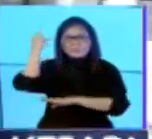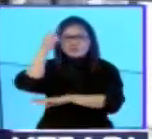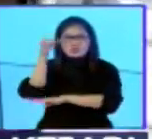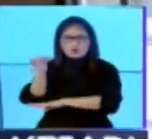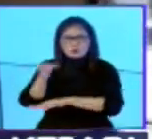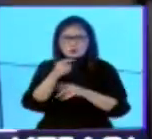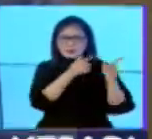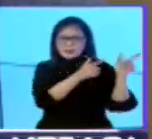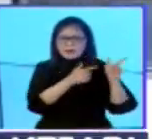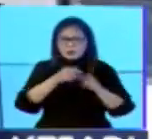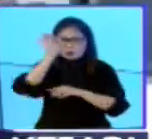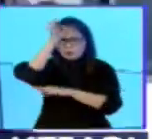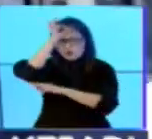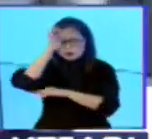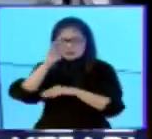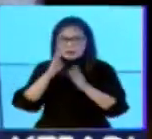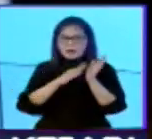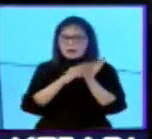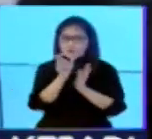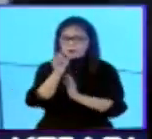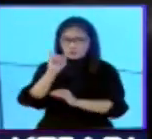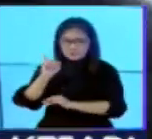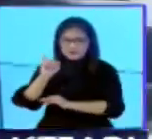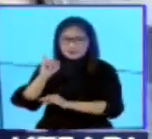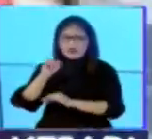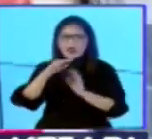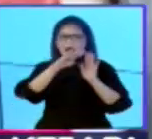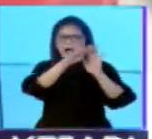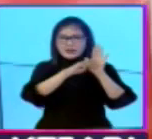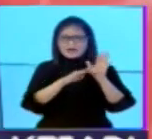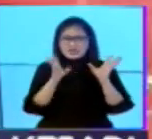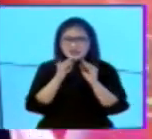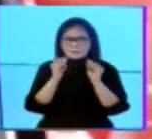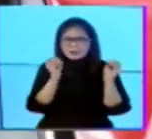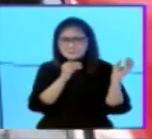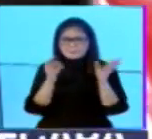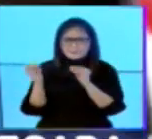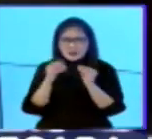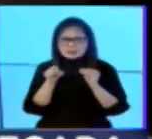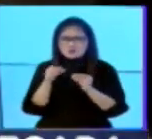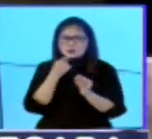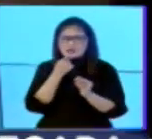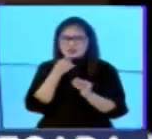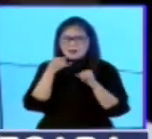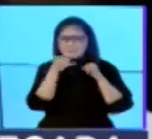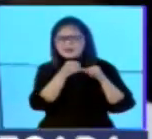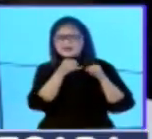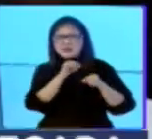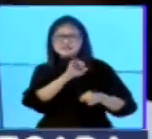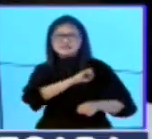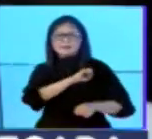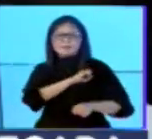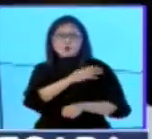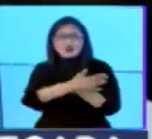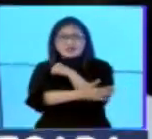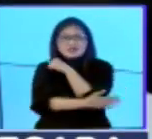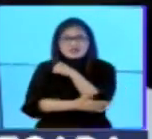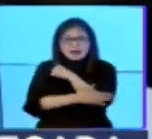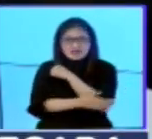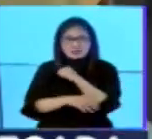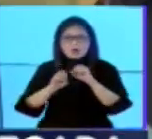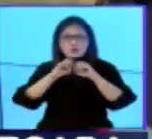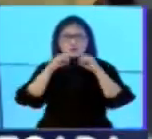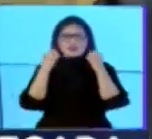dan Majelis Ulama Indonesia. Agenda rapat untuk membahas apakah ada unsur pelecehan terhadap simbol negara yang diduga dilakukan oleh